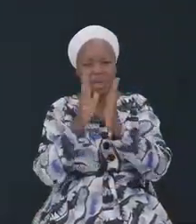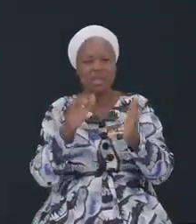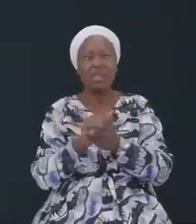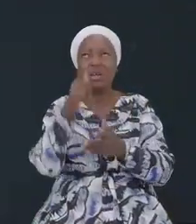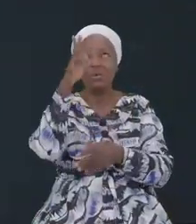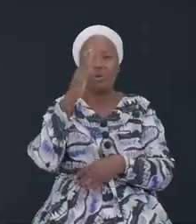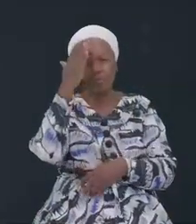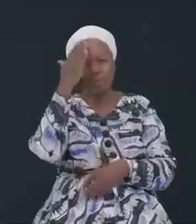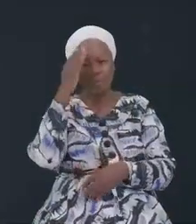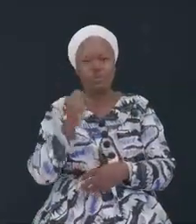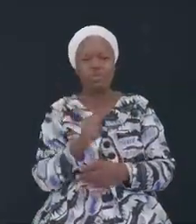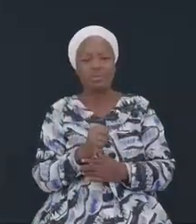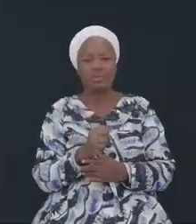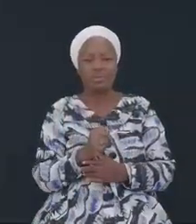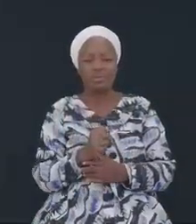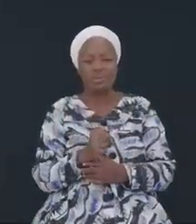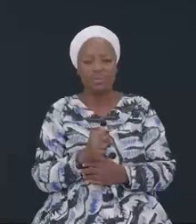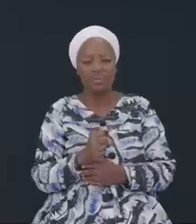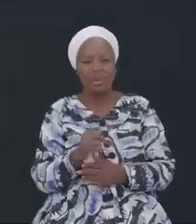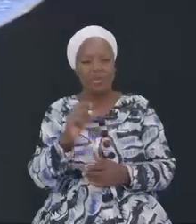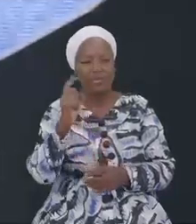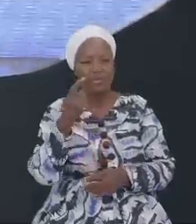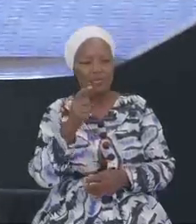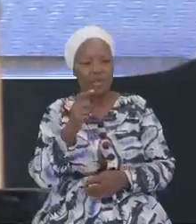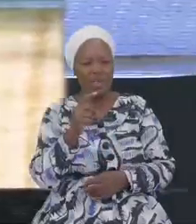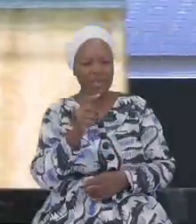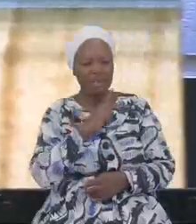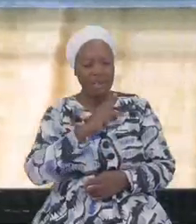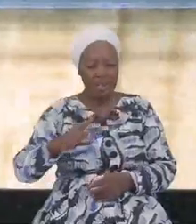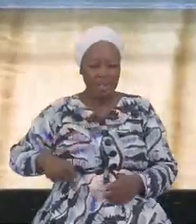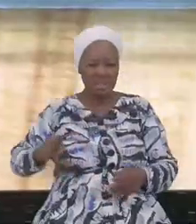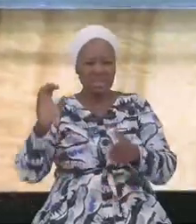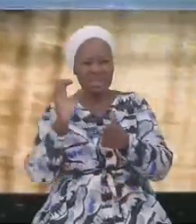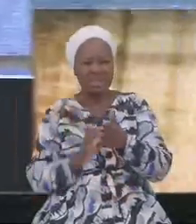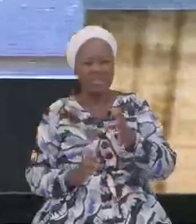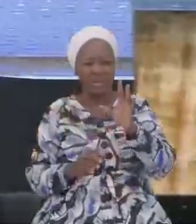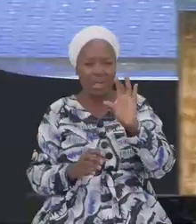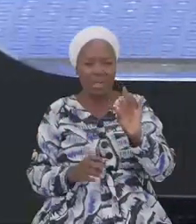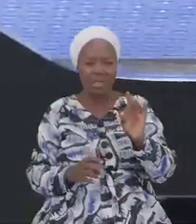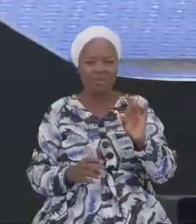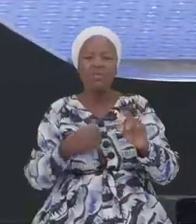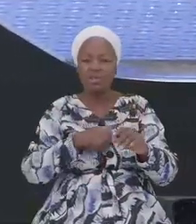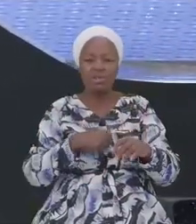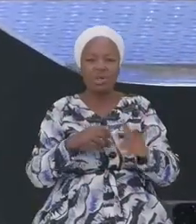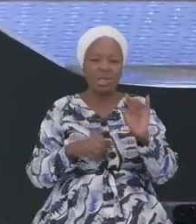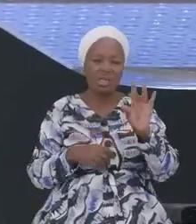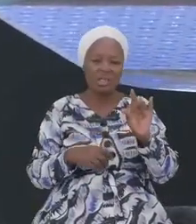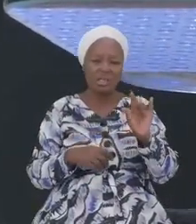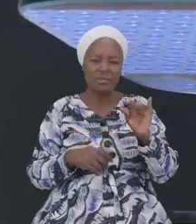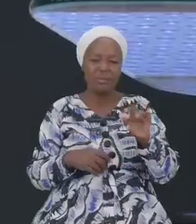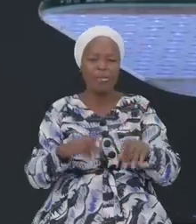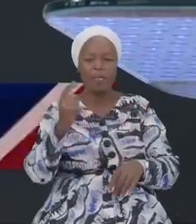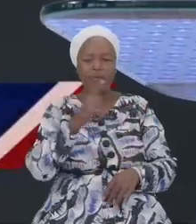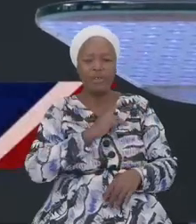au ciel. Voyons 1 Roi, chapitre 18, 1 roi. 1